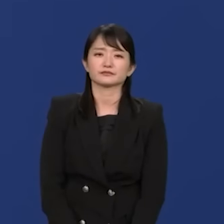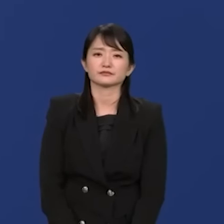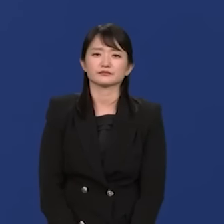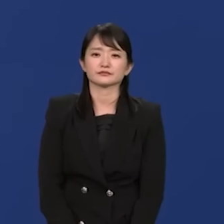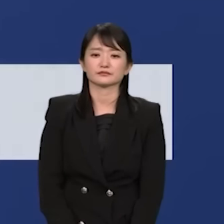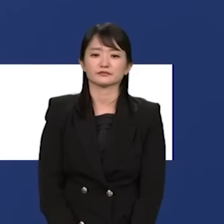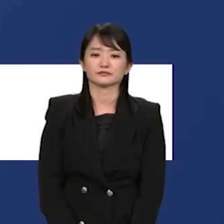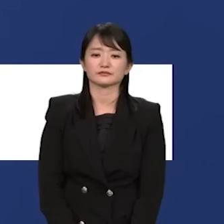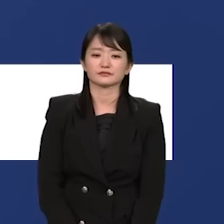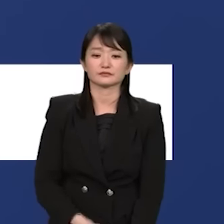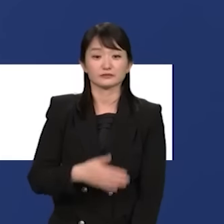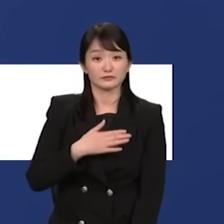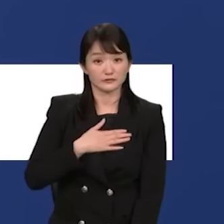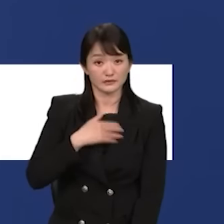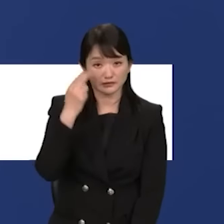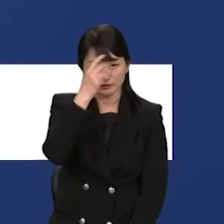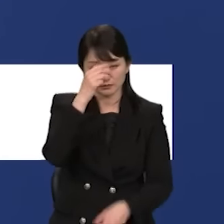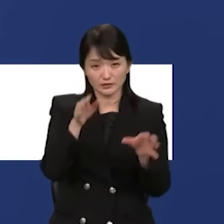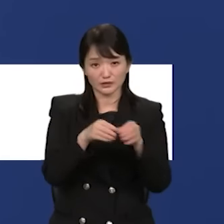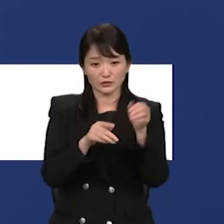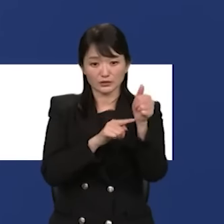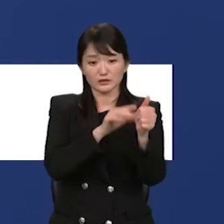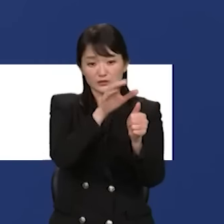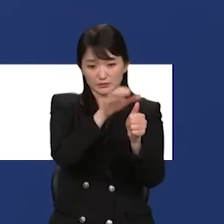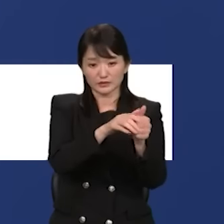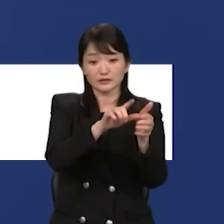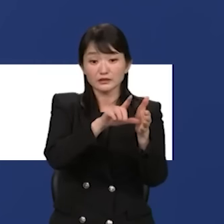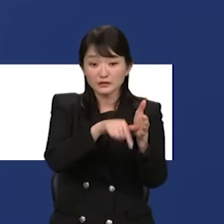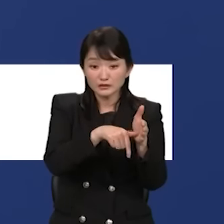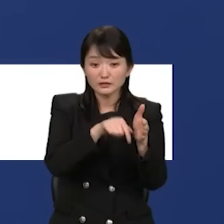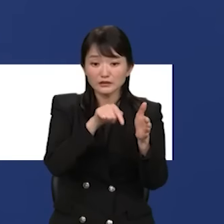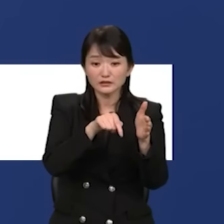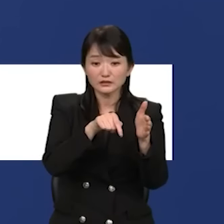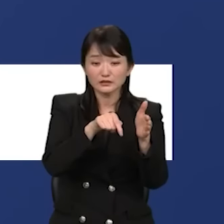제가 뭐 검찰총장 할 때부터